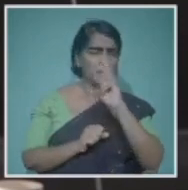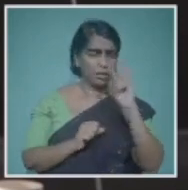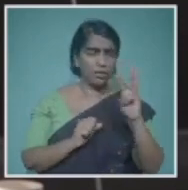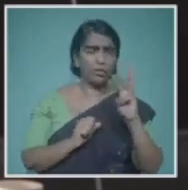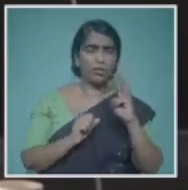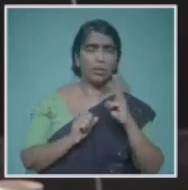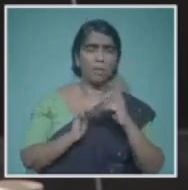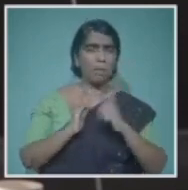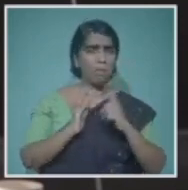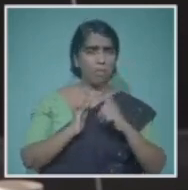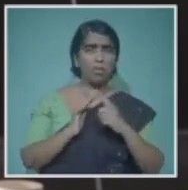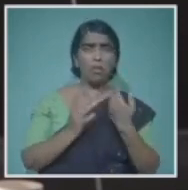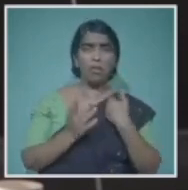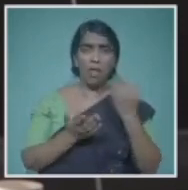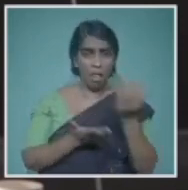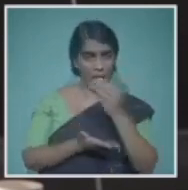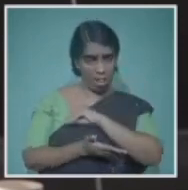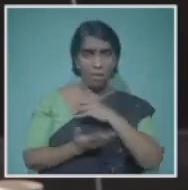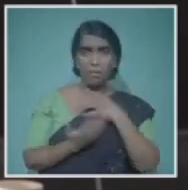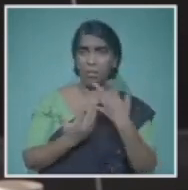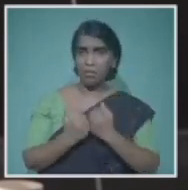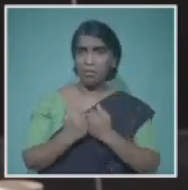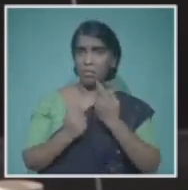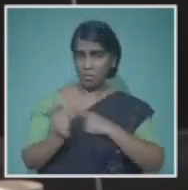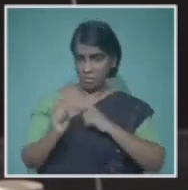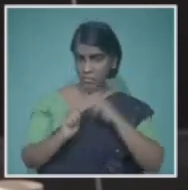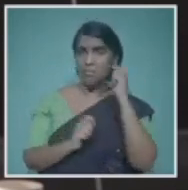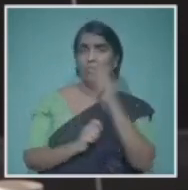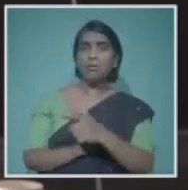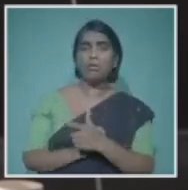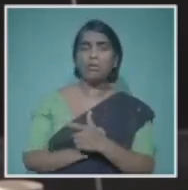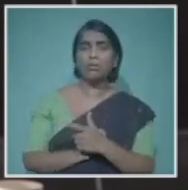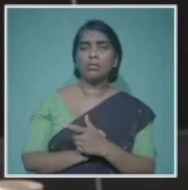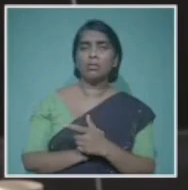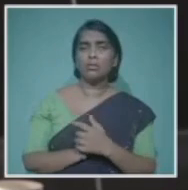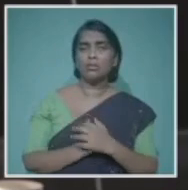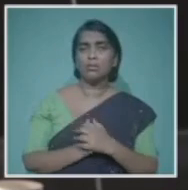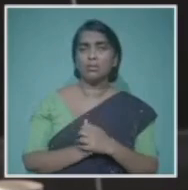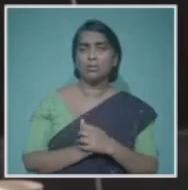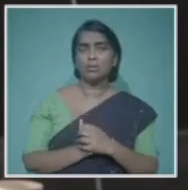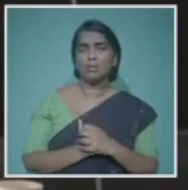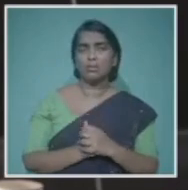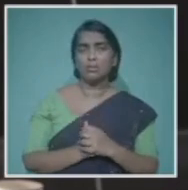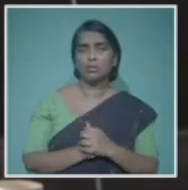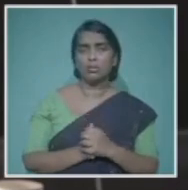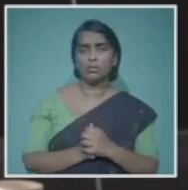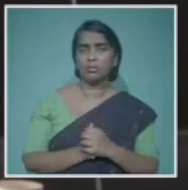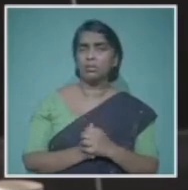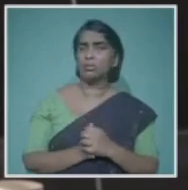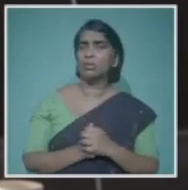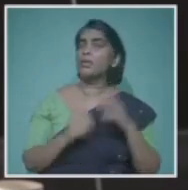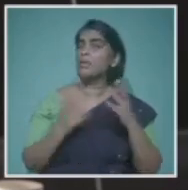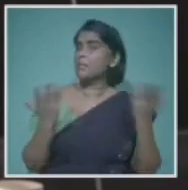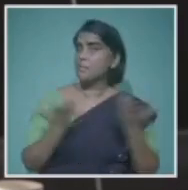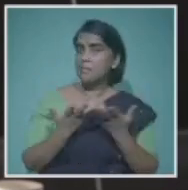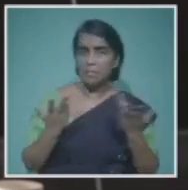අරගෙන ප්‍රොෆිට් එකක් හදන්න පුළුවන්ද ඊට වඩා මේ ණය ටික ගෙවන්නේ. කරුමන්තවන්ත මිනිත්තු 3ක් තියෙනවා. හරි ඒක කරන්න බෑ.